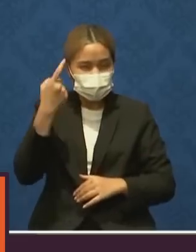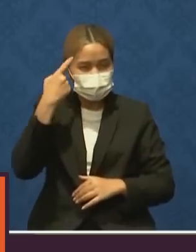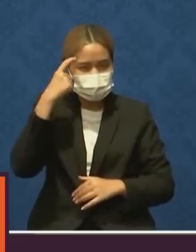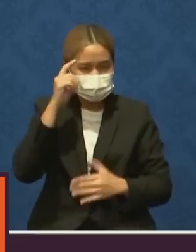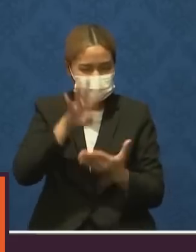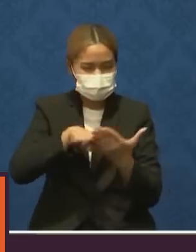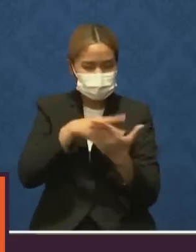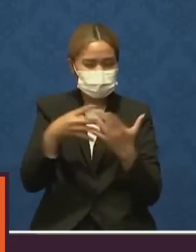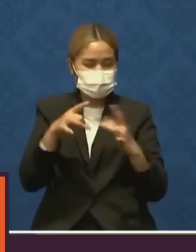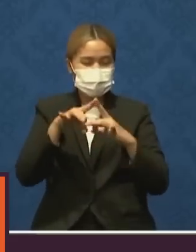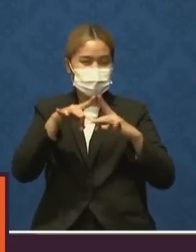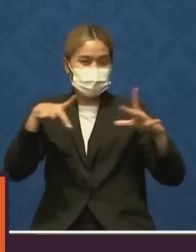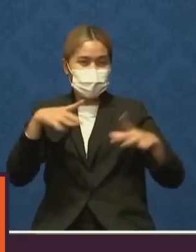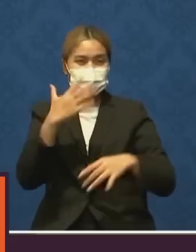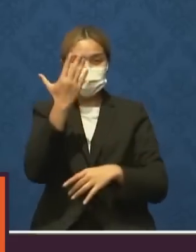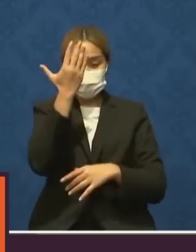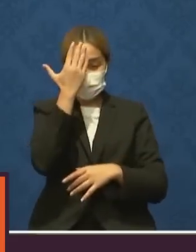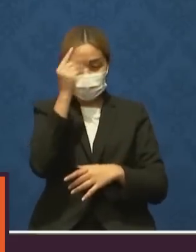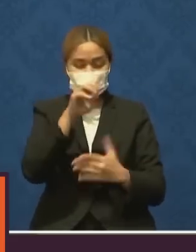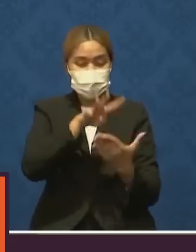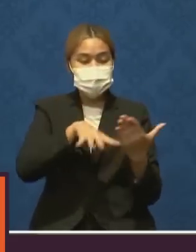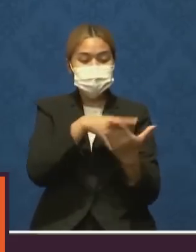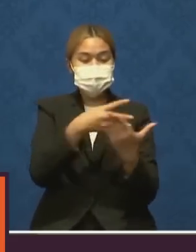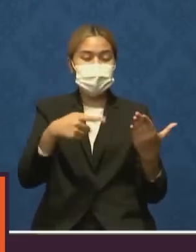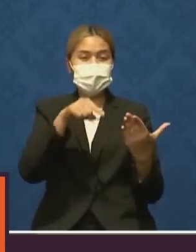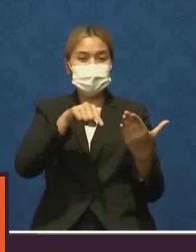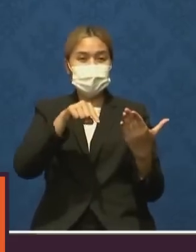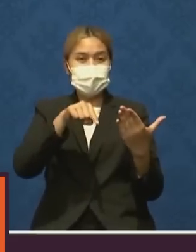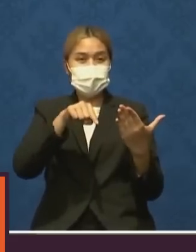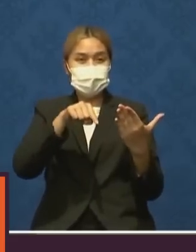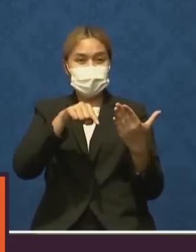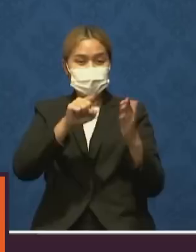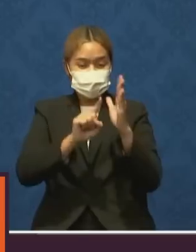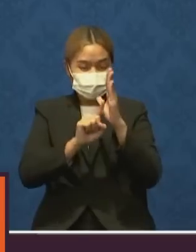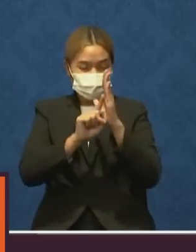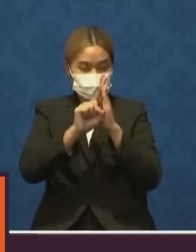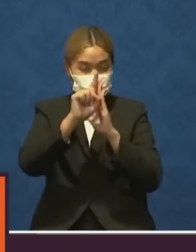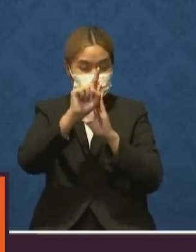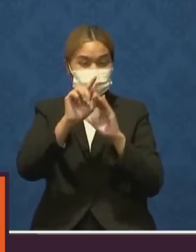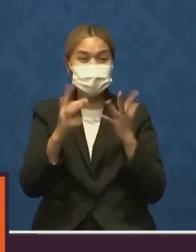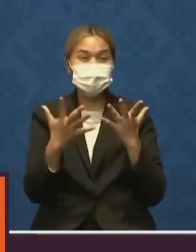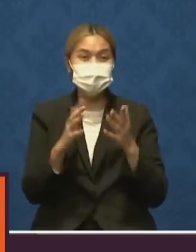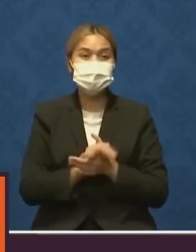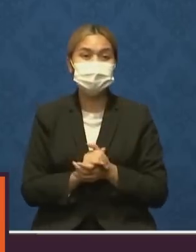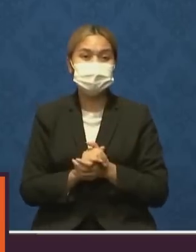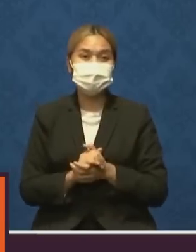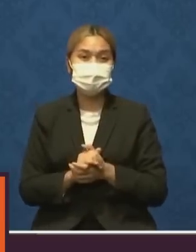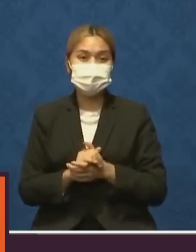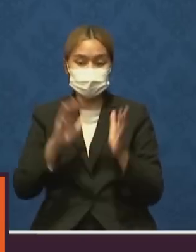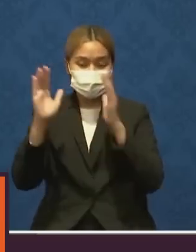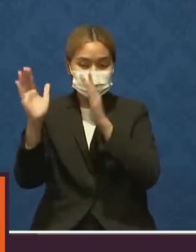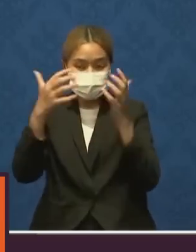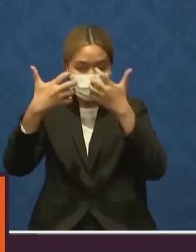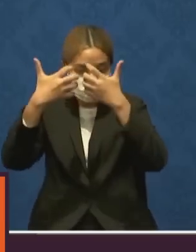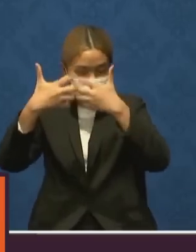P เราก็ไมเคยสขนดนี้มาก่อนแลปเทศไทยก็ไม่เคยมกลักลอส่นเกินเยขนาดนี้มาก่อนเท่าทรฐบาน